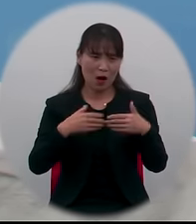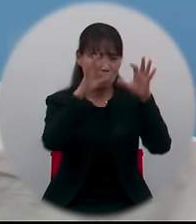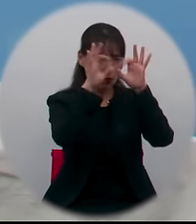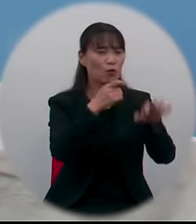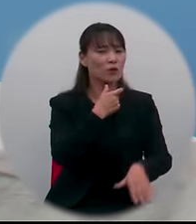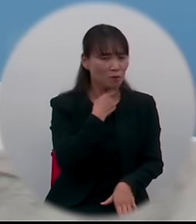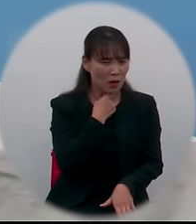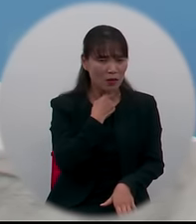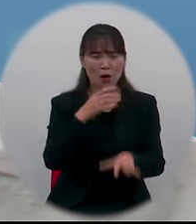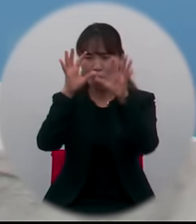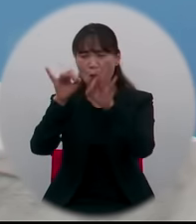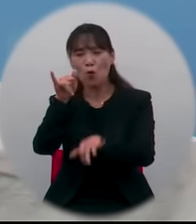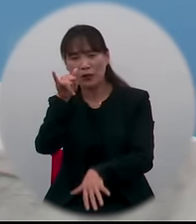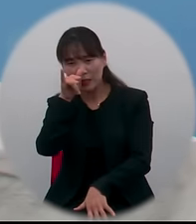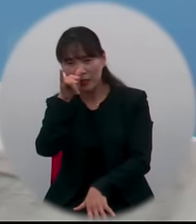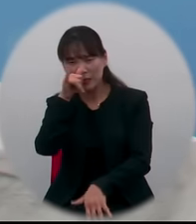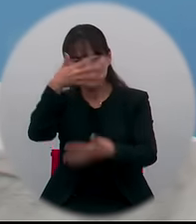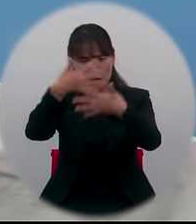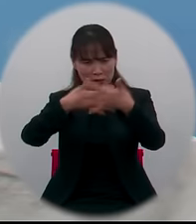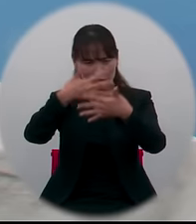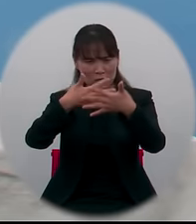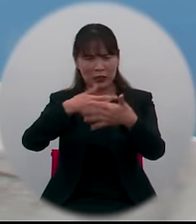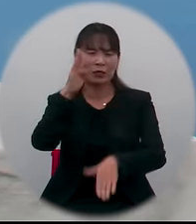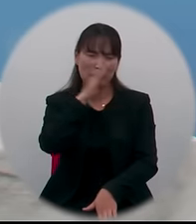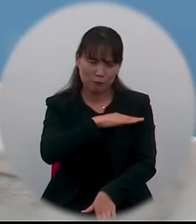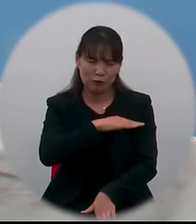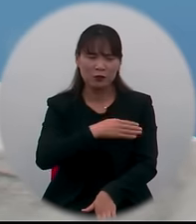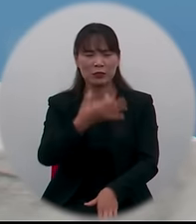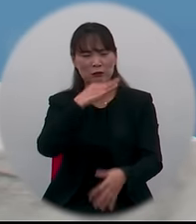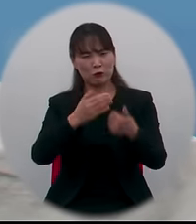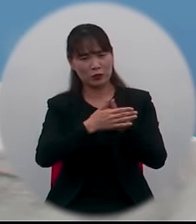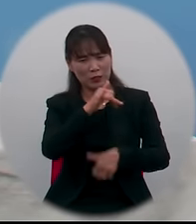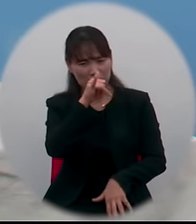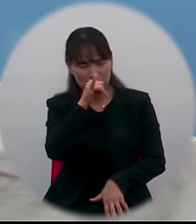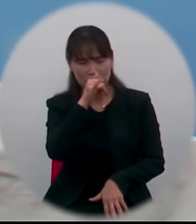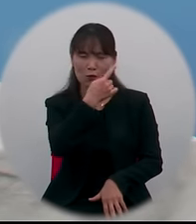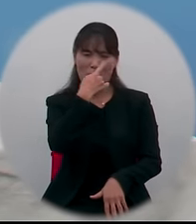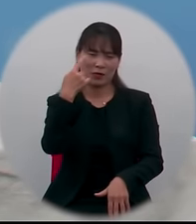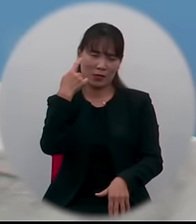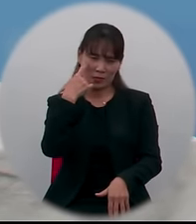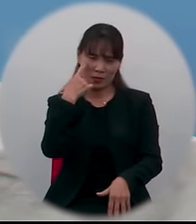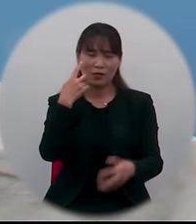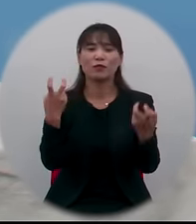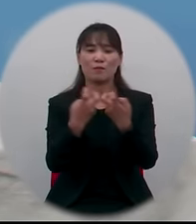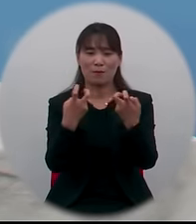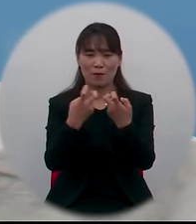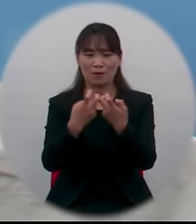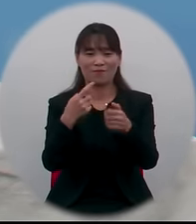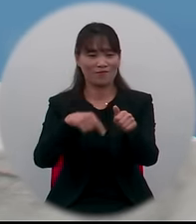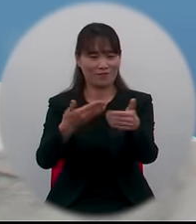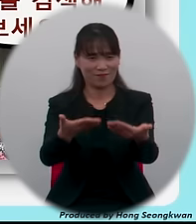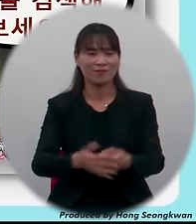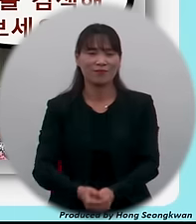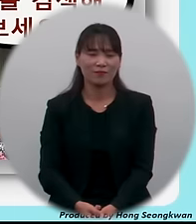싶어하는 보고 있는 콘텐츠가 과연 유의한 건지 유익한 건지를 좀 살펴봐 주시는 요령을 세 가지를 알려